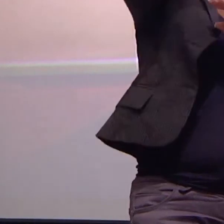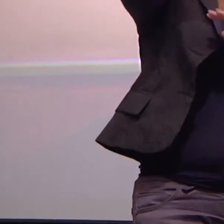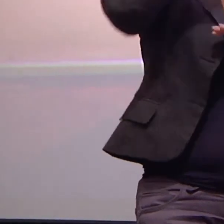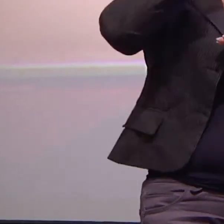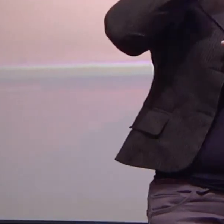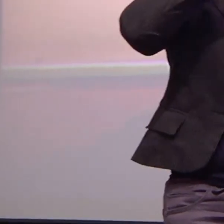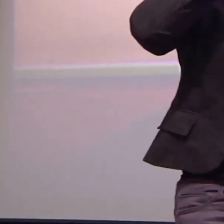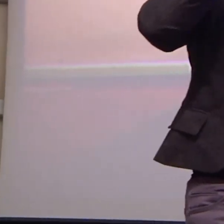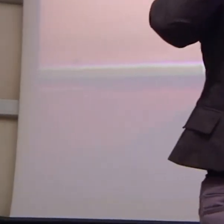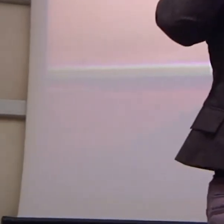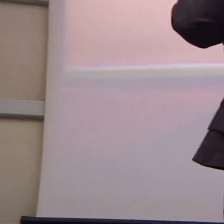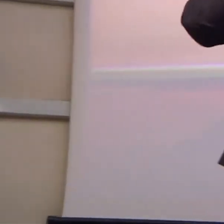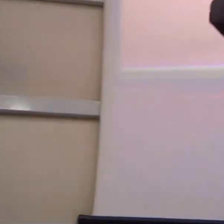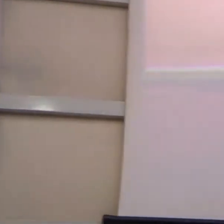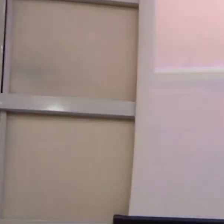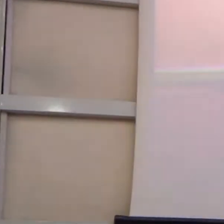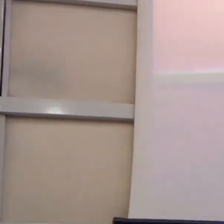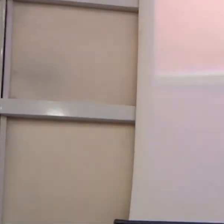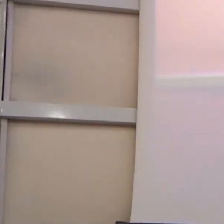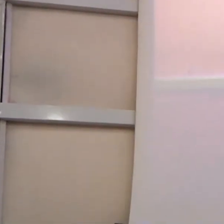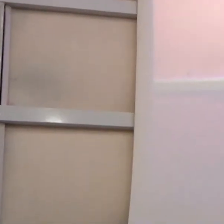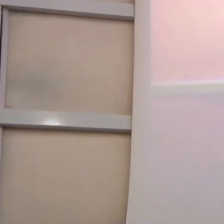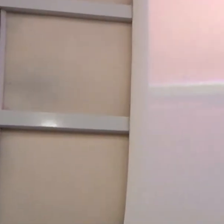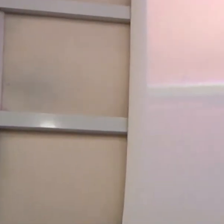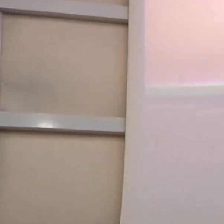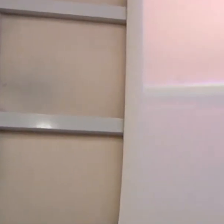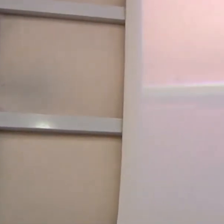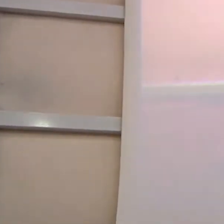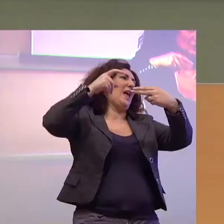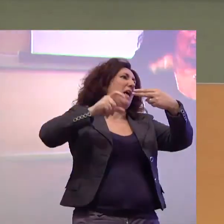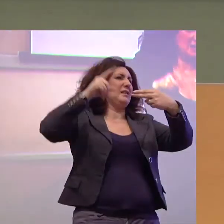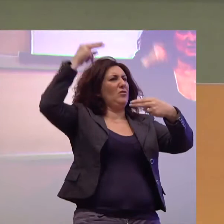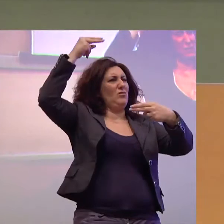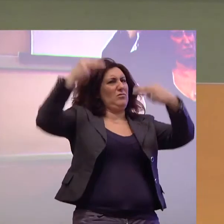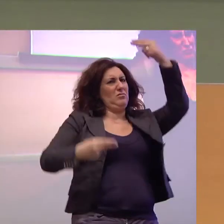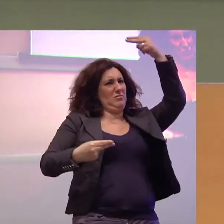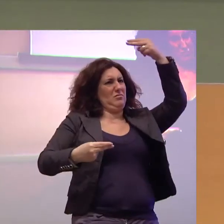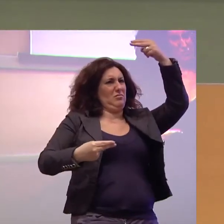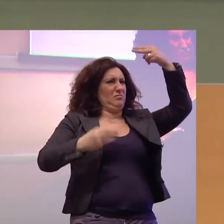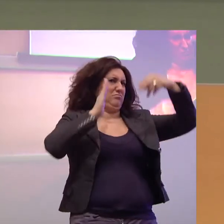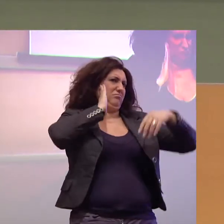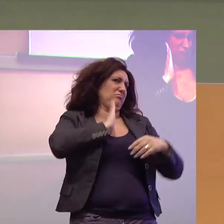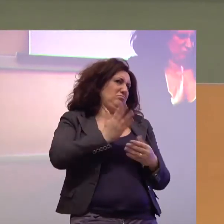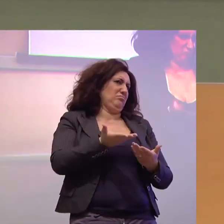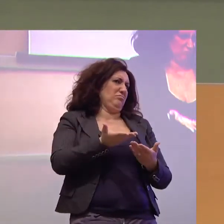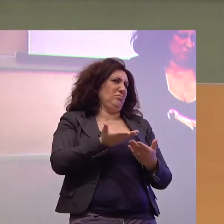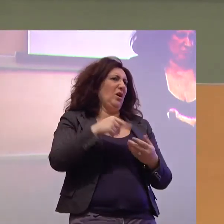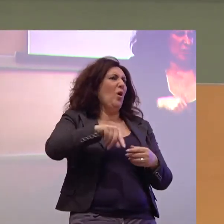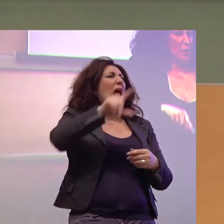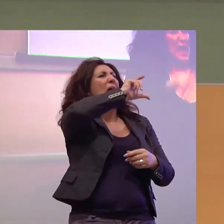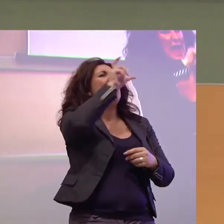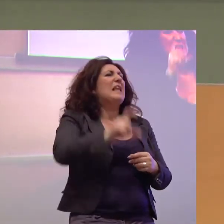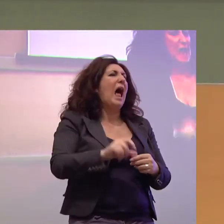possono essere tutti disabili o nessuno disabili a secondo di come vogliamo costruire la nostra nazione.